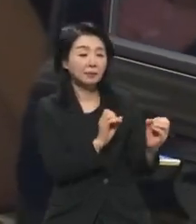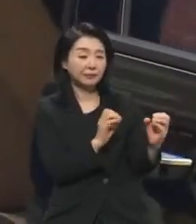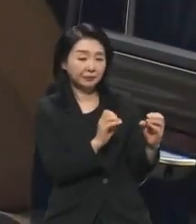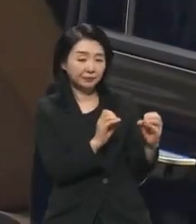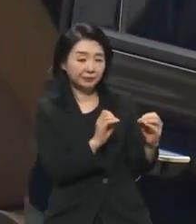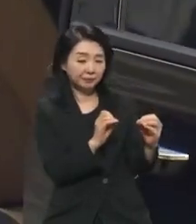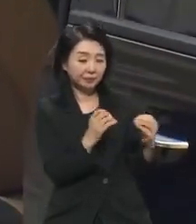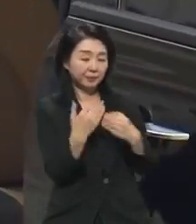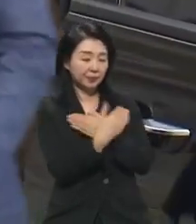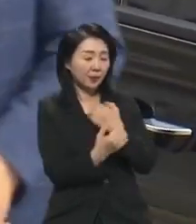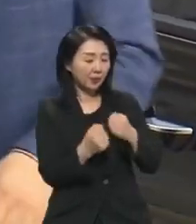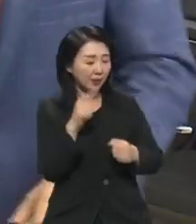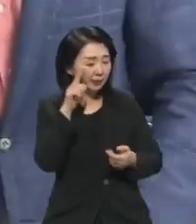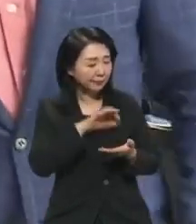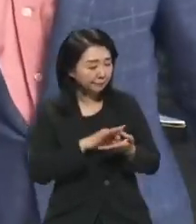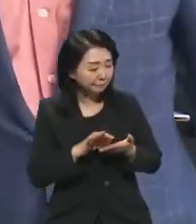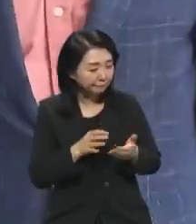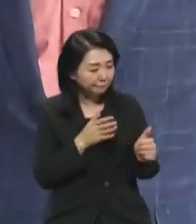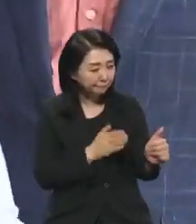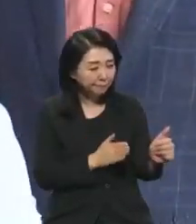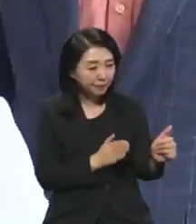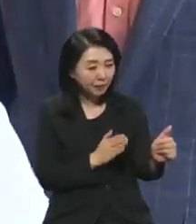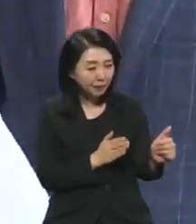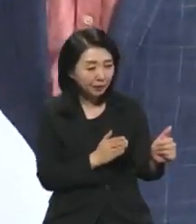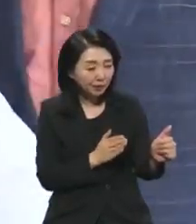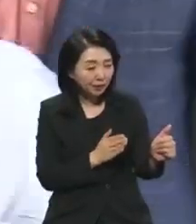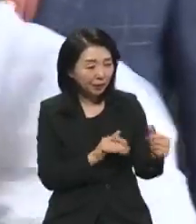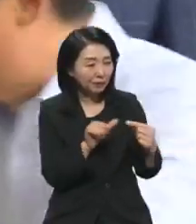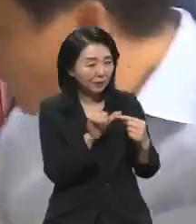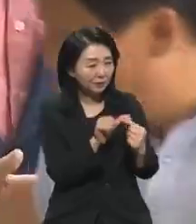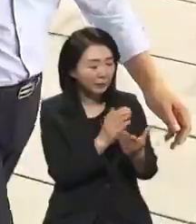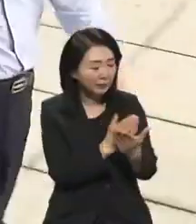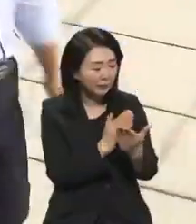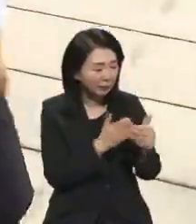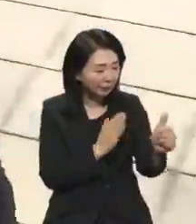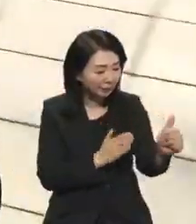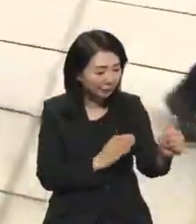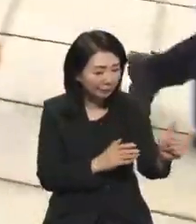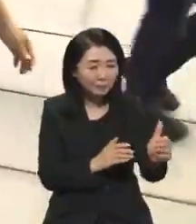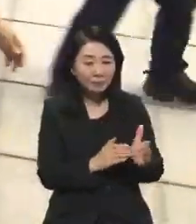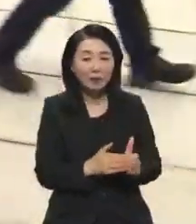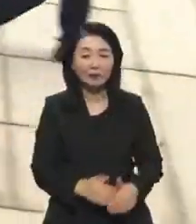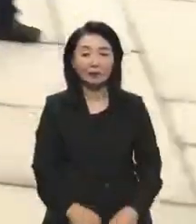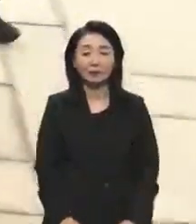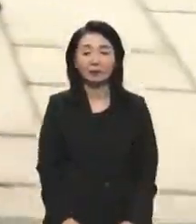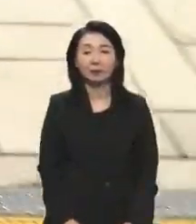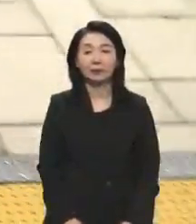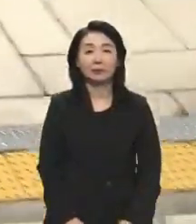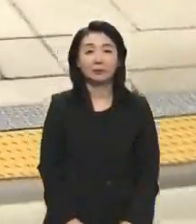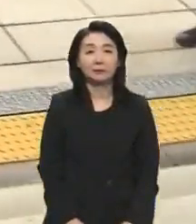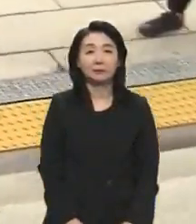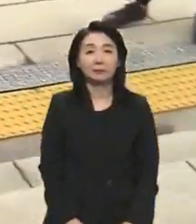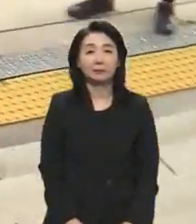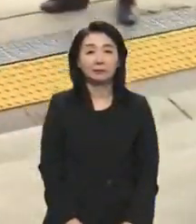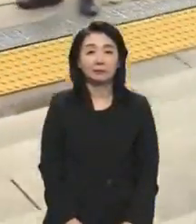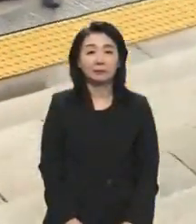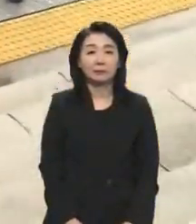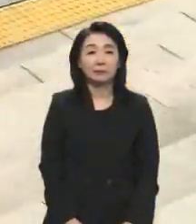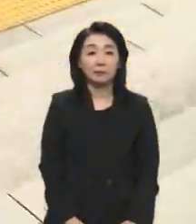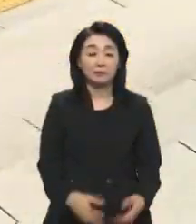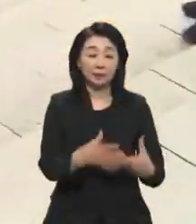건강 신경 써야 되지 않겠냐 다섯 번 정도 만류를 하고 또 그런 장면도 있었습니다 이제 당의